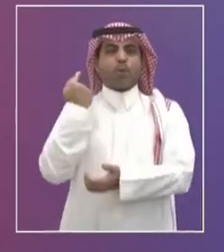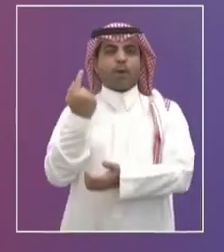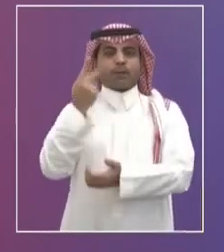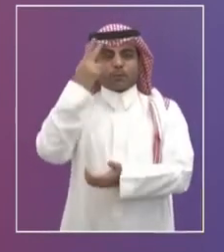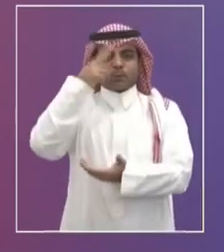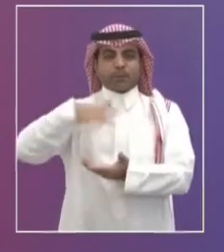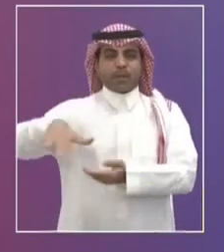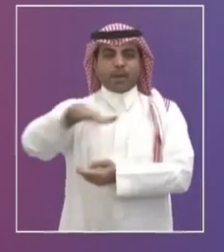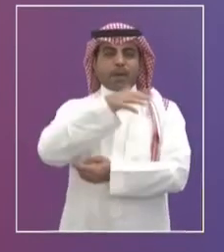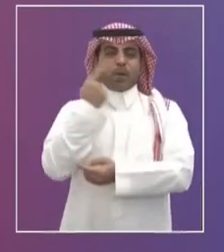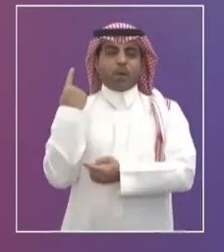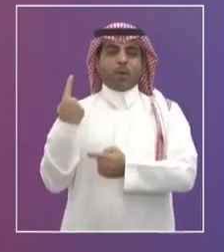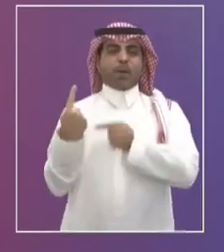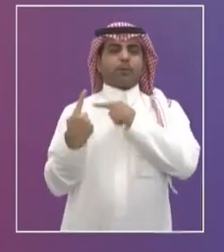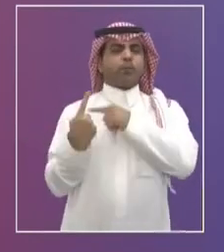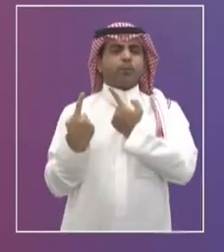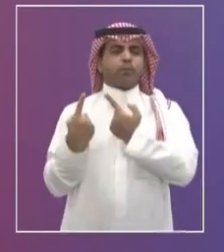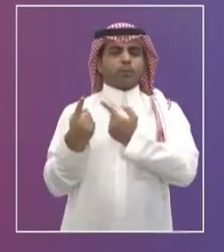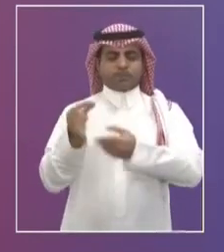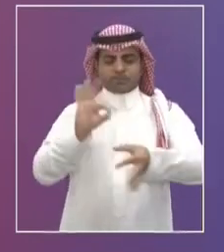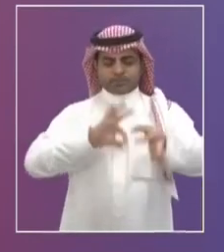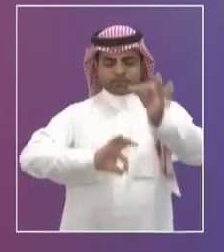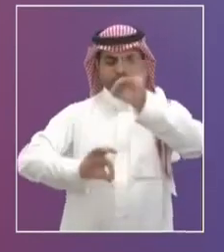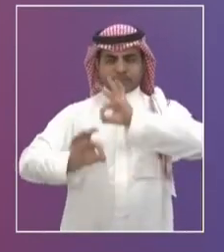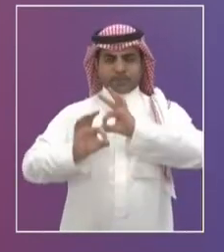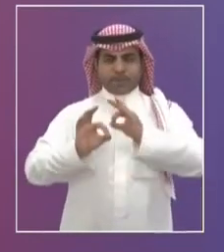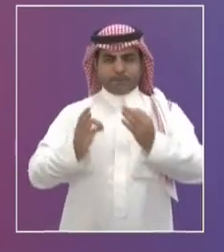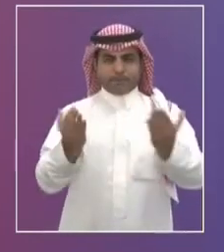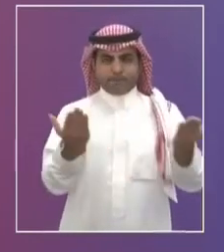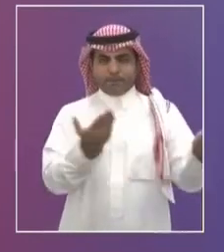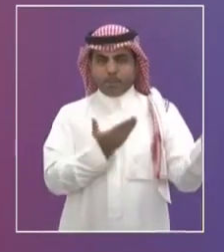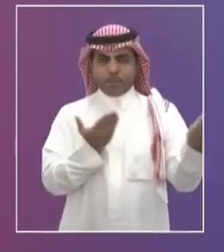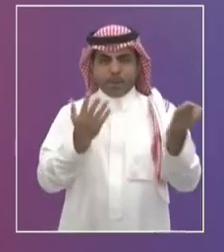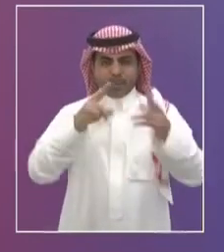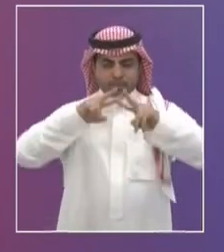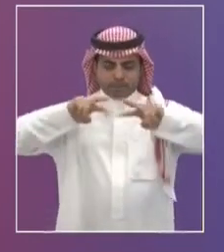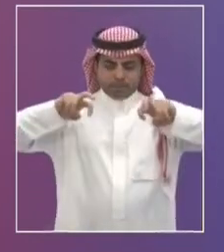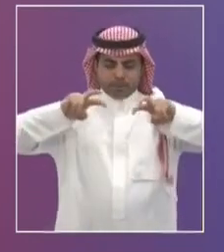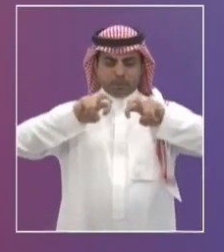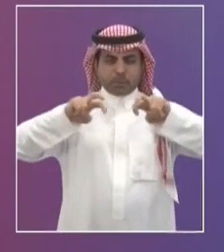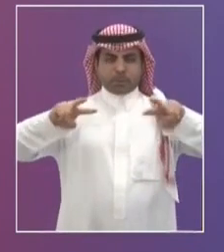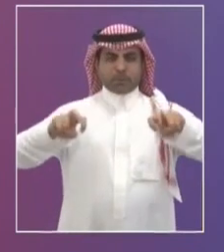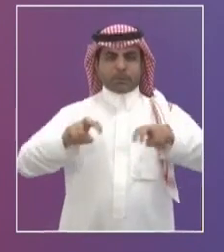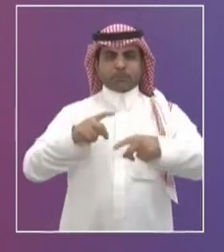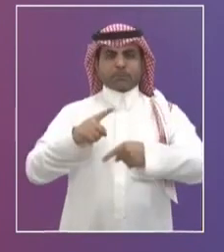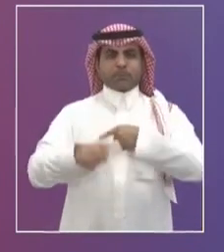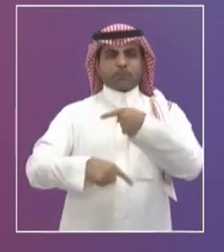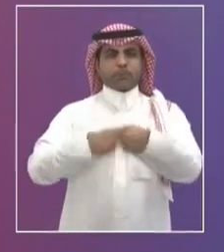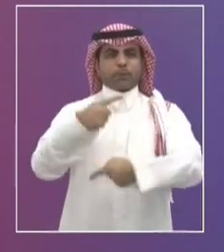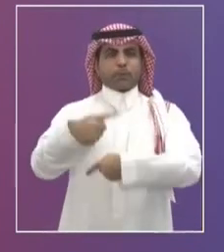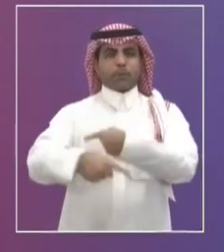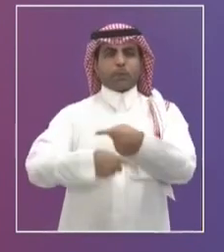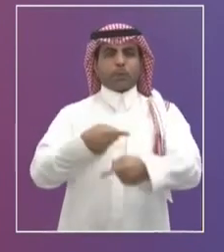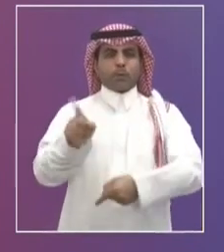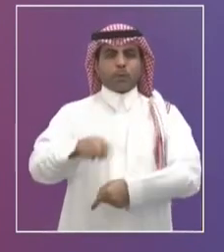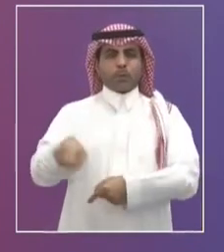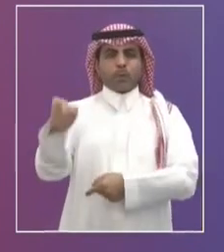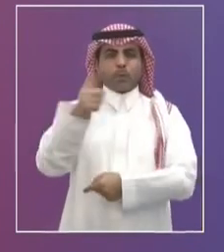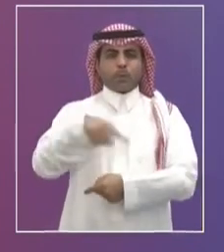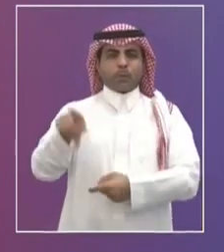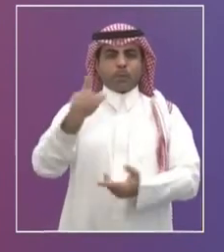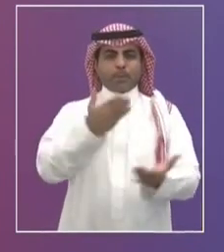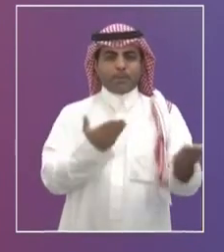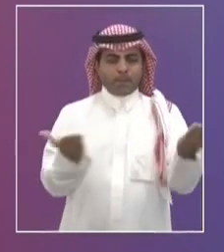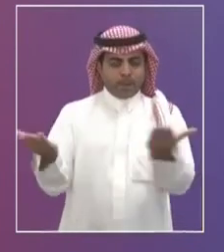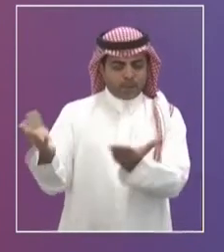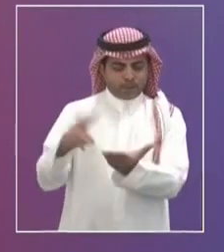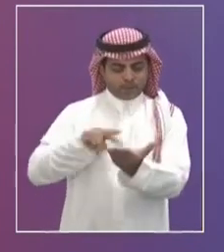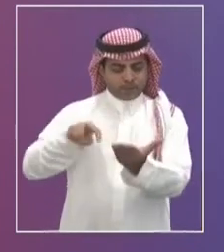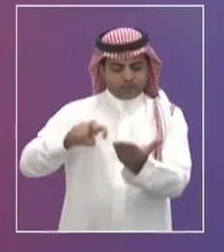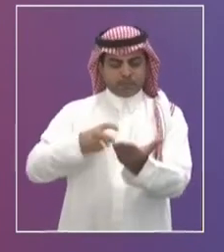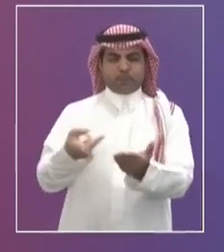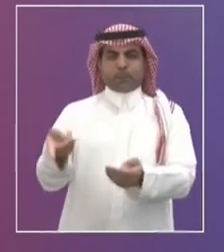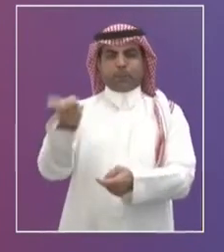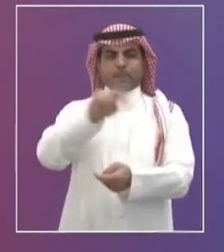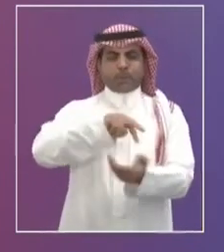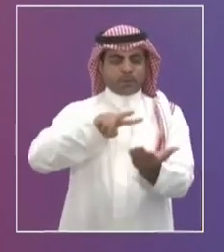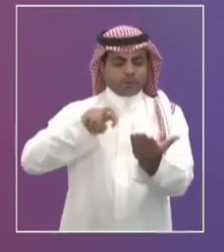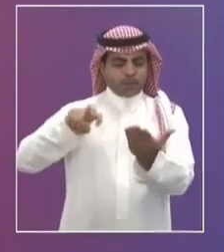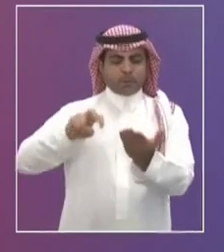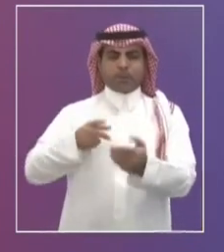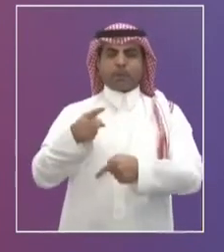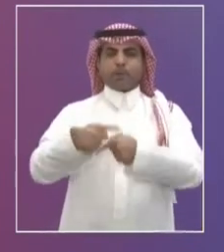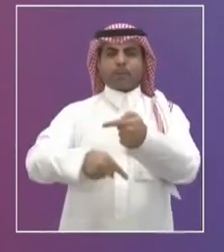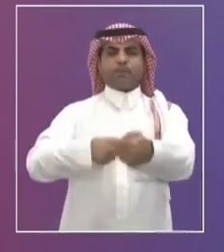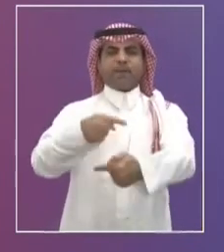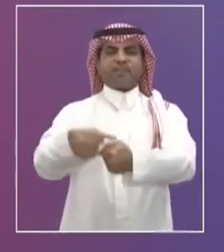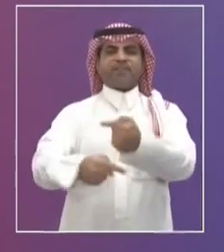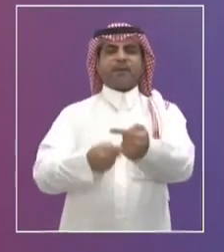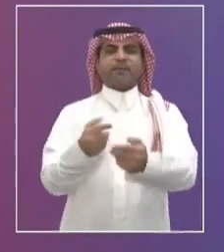السعودية، بفحوص لا تتجاوز المئات يوميا. إلى اليوم آلاف